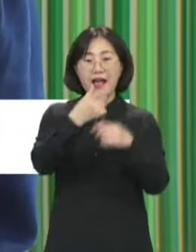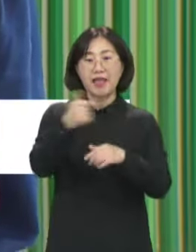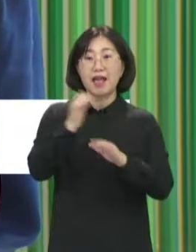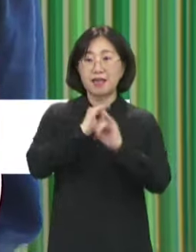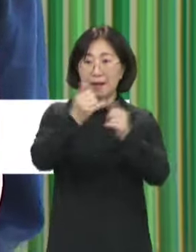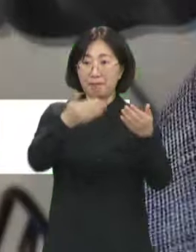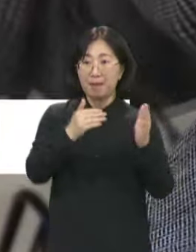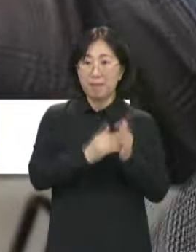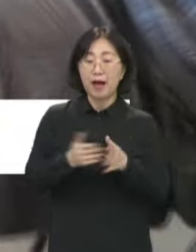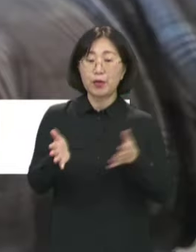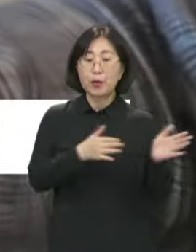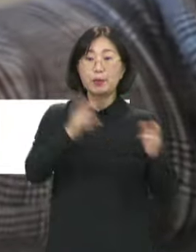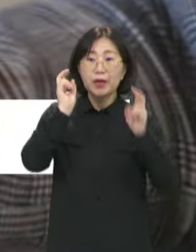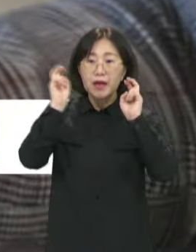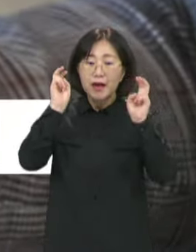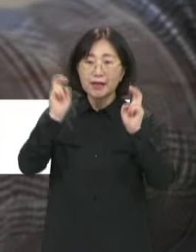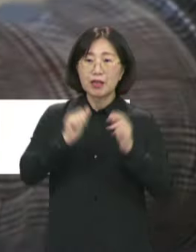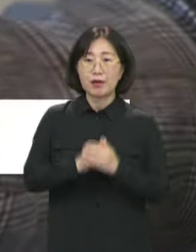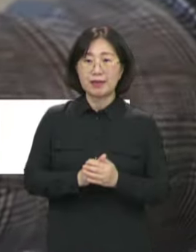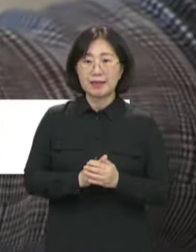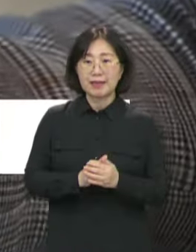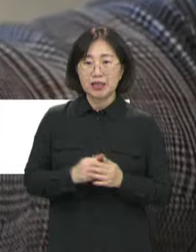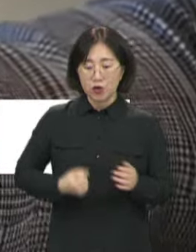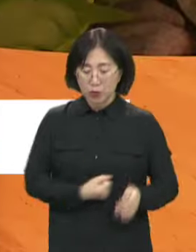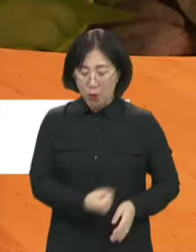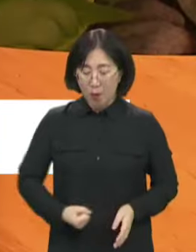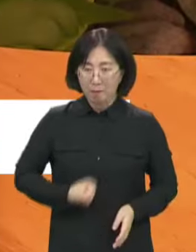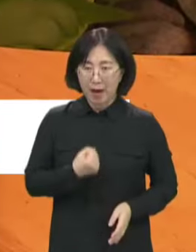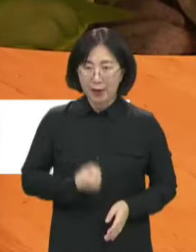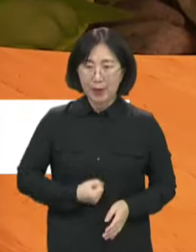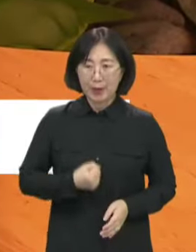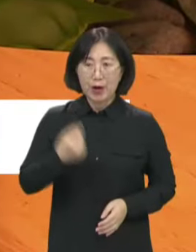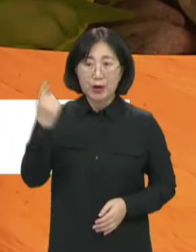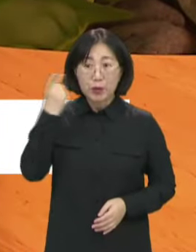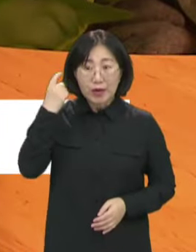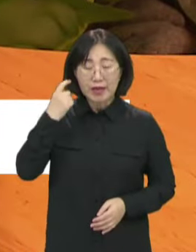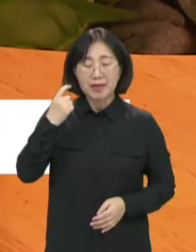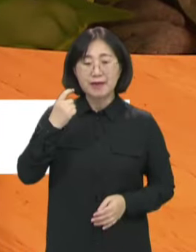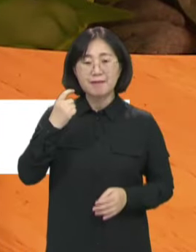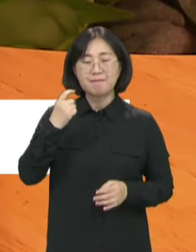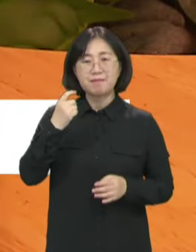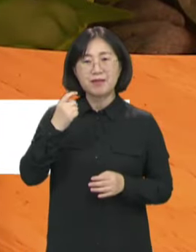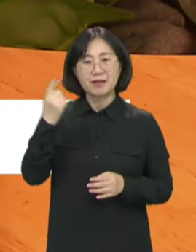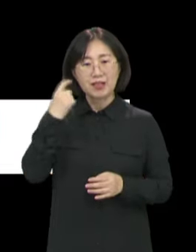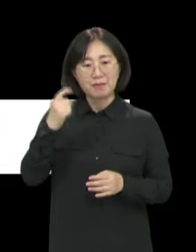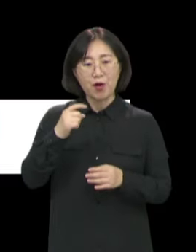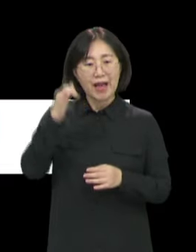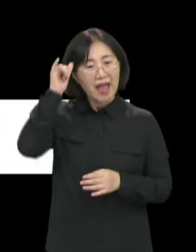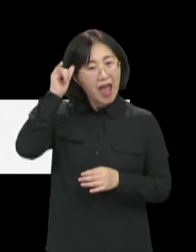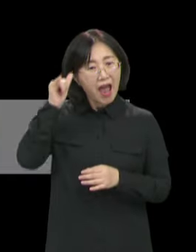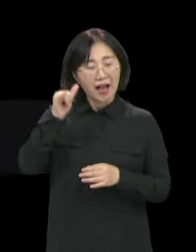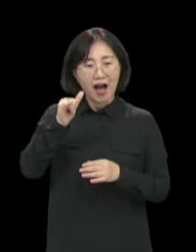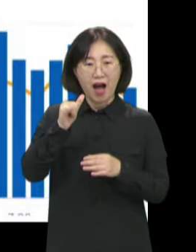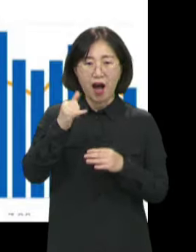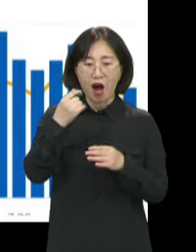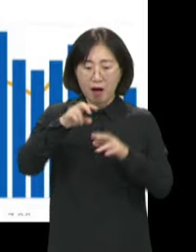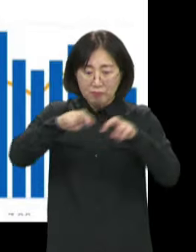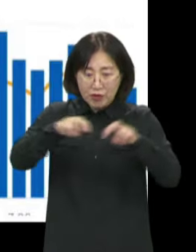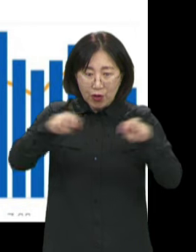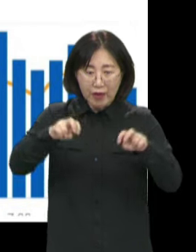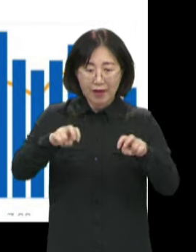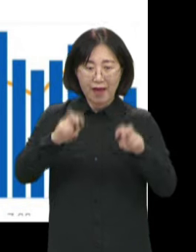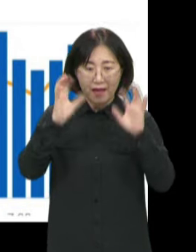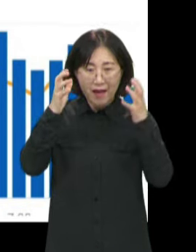기업에선 초음파로 태아의 심박수와 소리를 측정하면 생성형 AI가 수치를 기록하고 분석해 아기의 건강